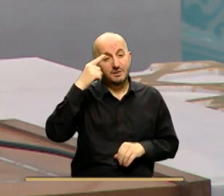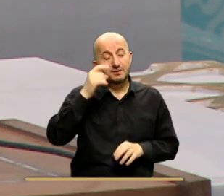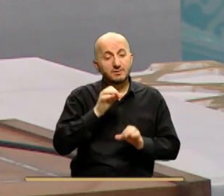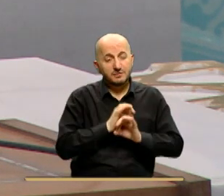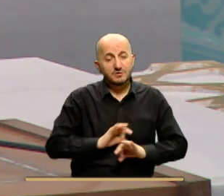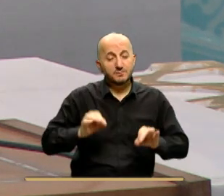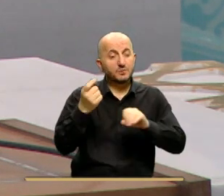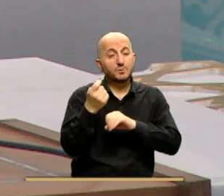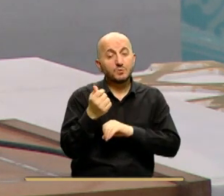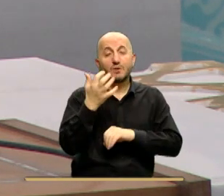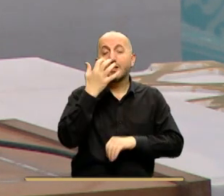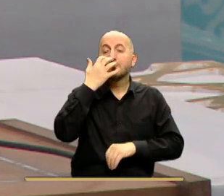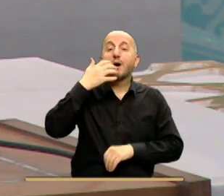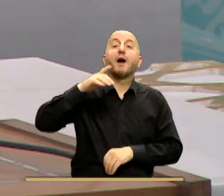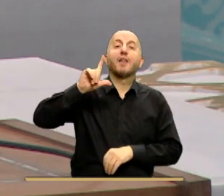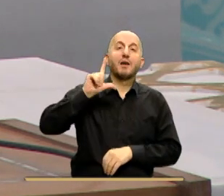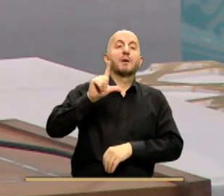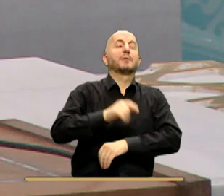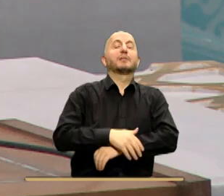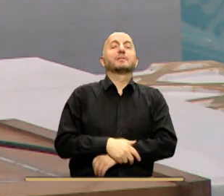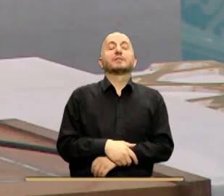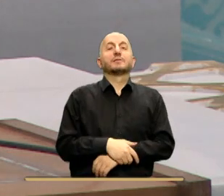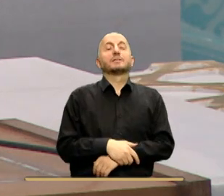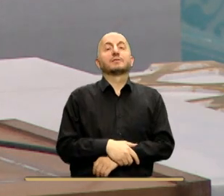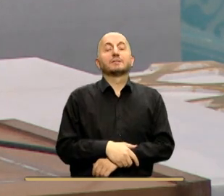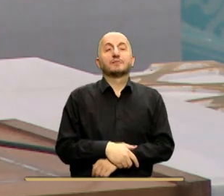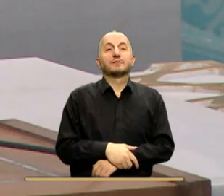Hiçbir ücret beklememeliyiz. Üstelik